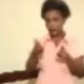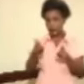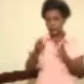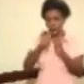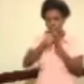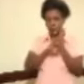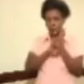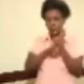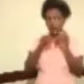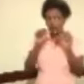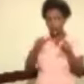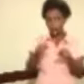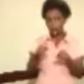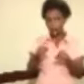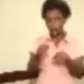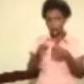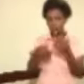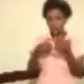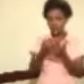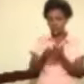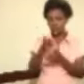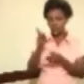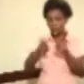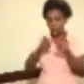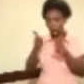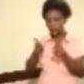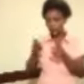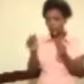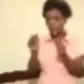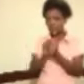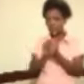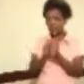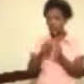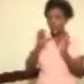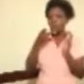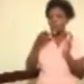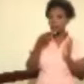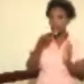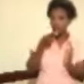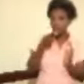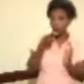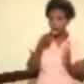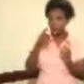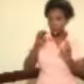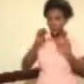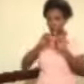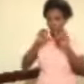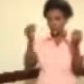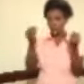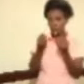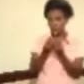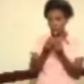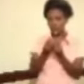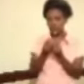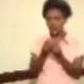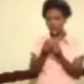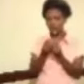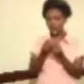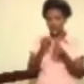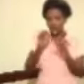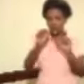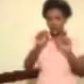a tout. Lit ses partenaires avec le secteur privé, par exemple, avec les associations et tout, pour lit